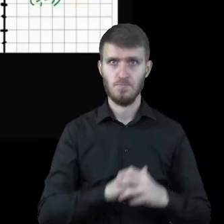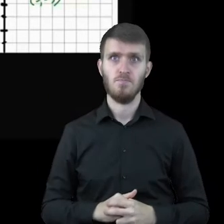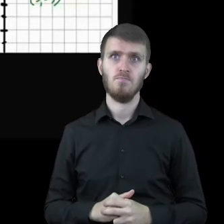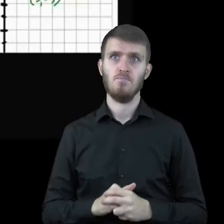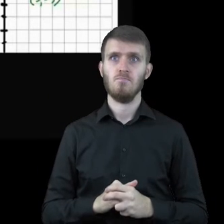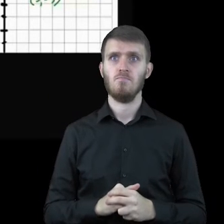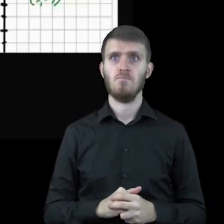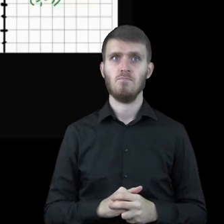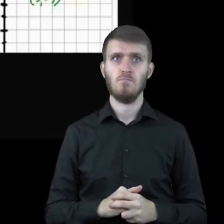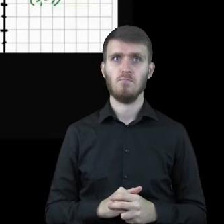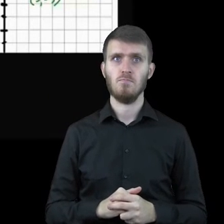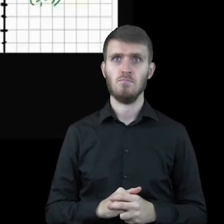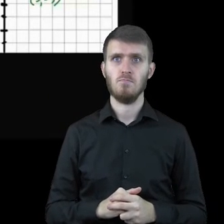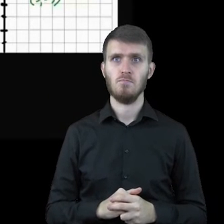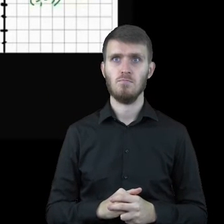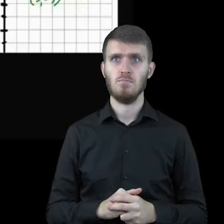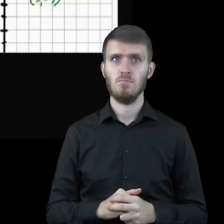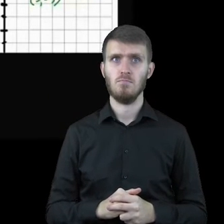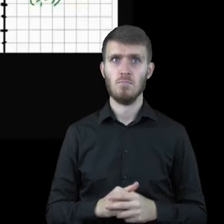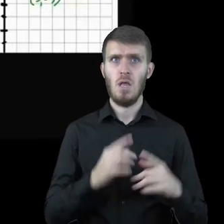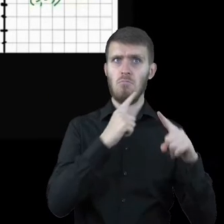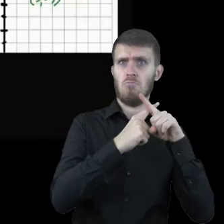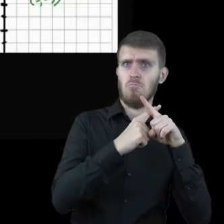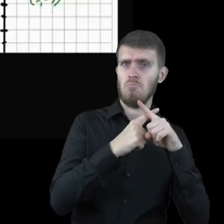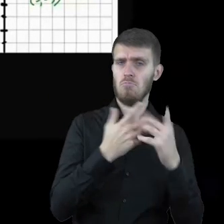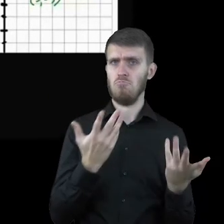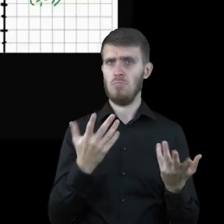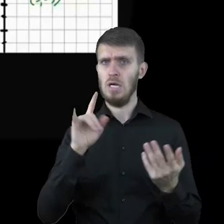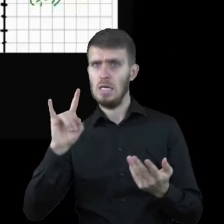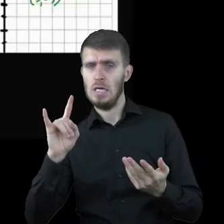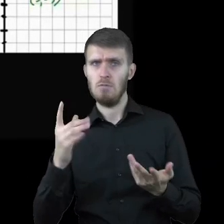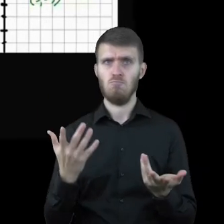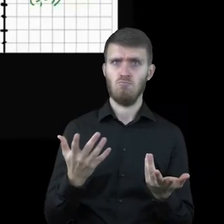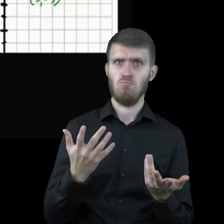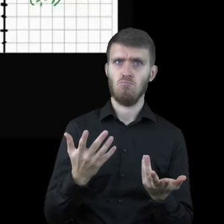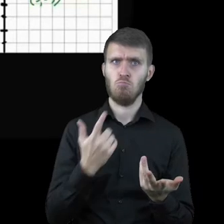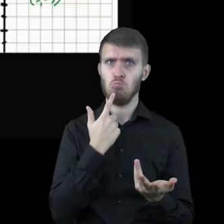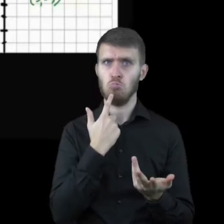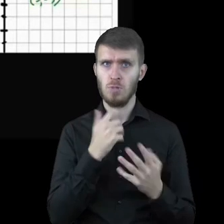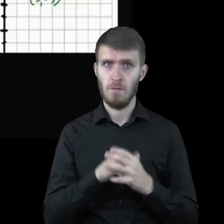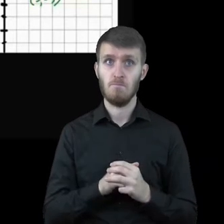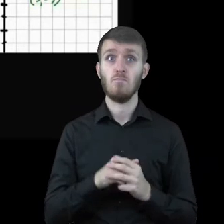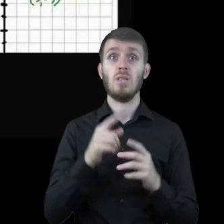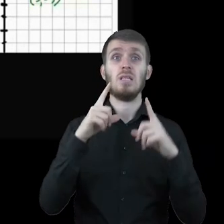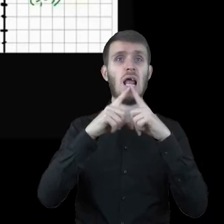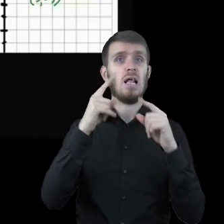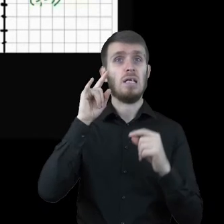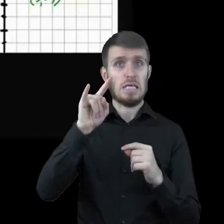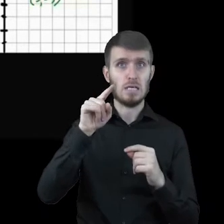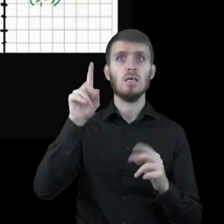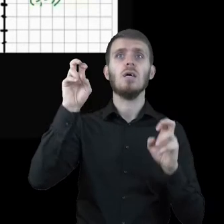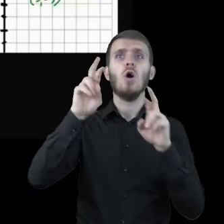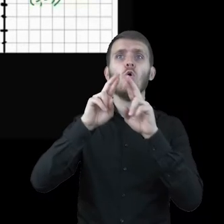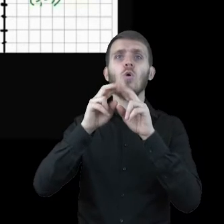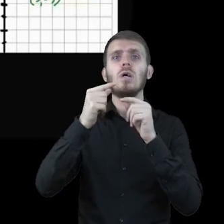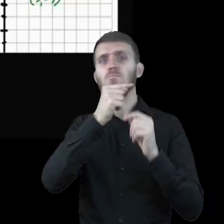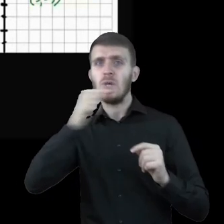w naszym przypadku tutaj delta Y to jest 6 minus